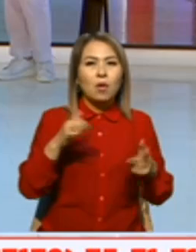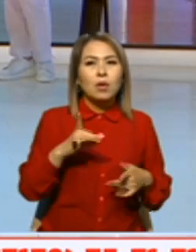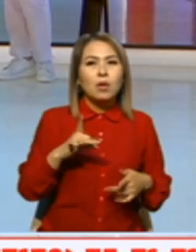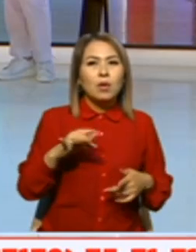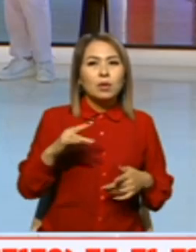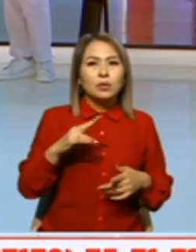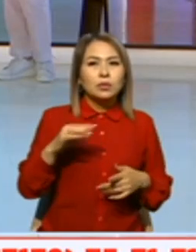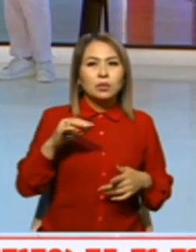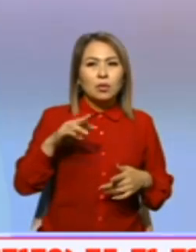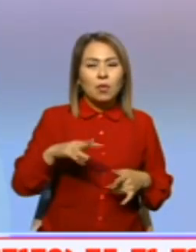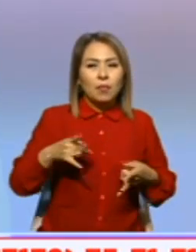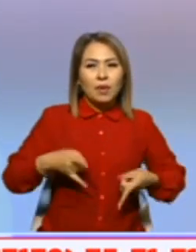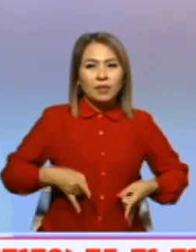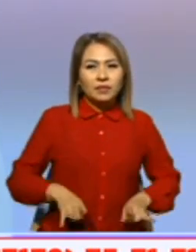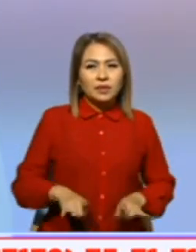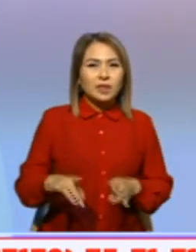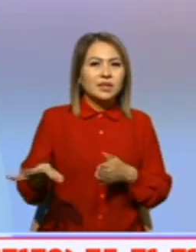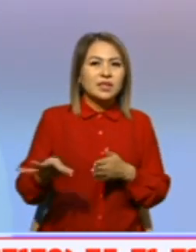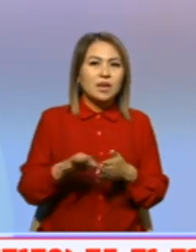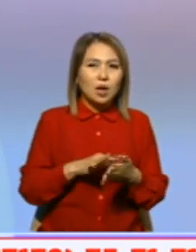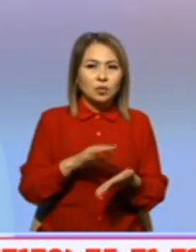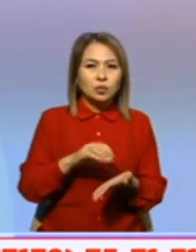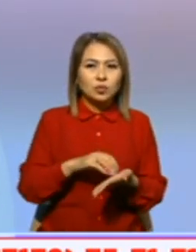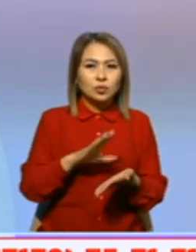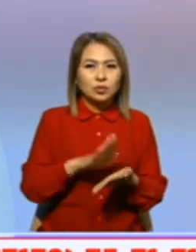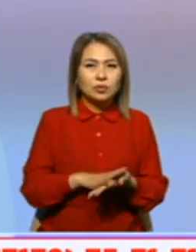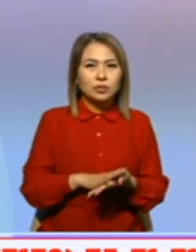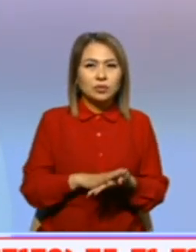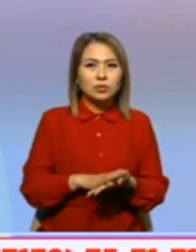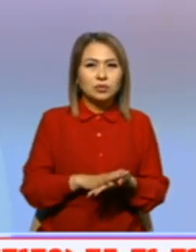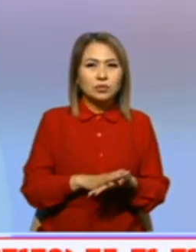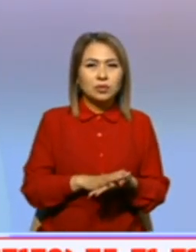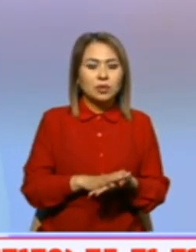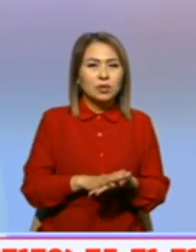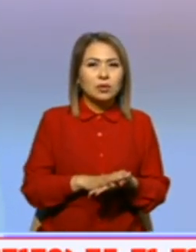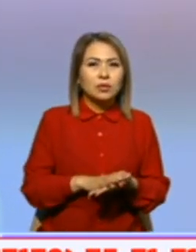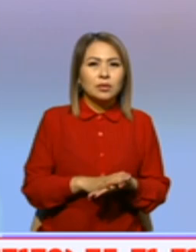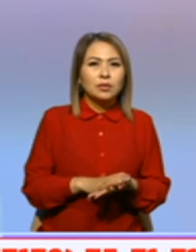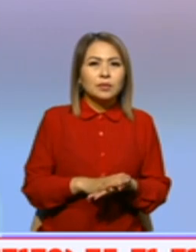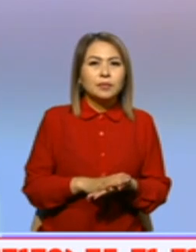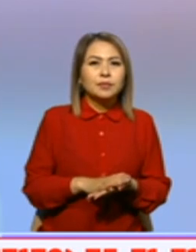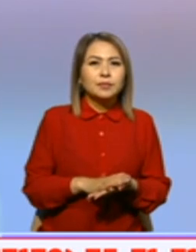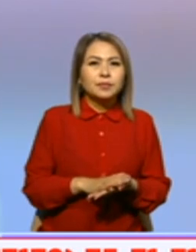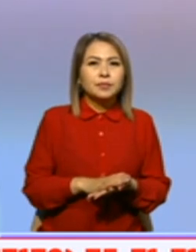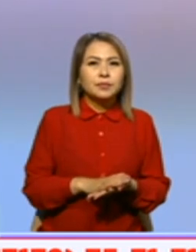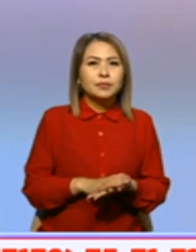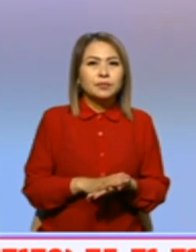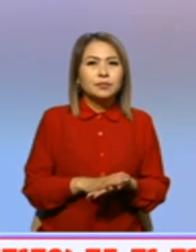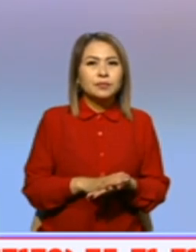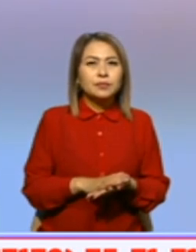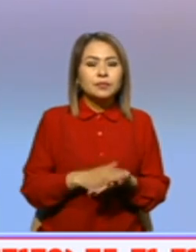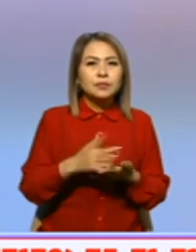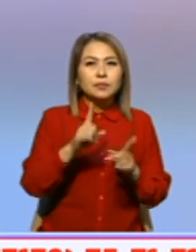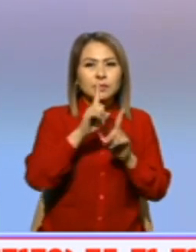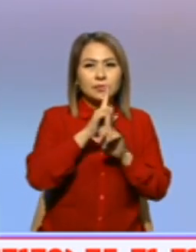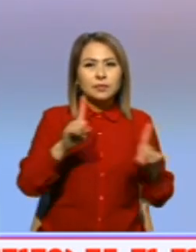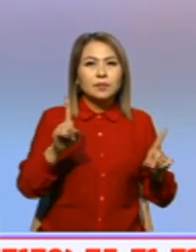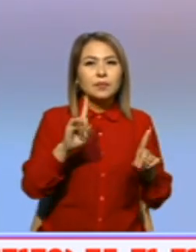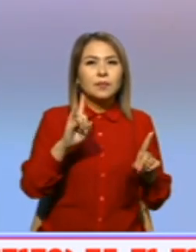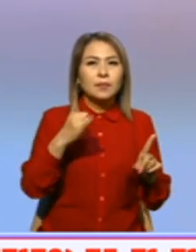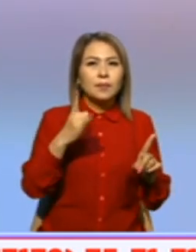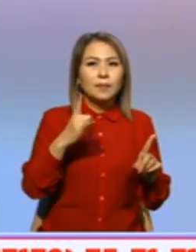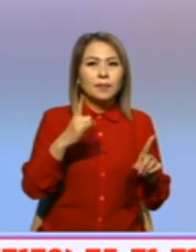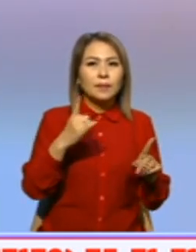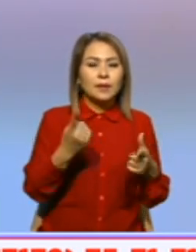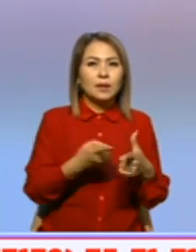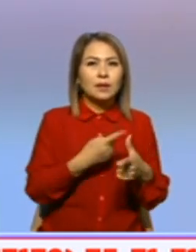кезде ол диагноз уже сразу қойылады. Неонатологтар бірден байқайды. Әрине, ол өзі оны ерекше балдар деп айтады ғой. Бекерден бекер